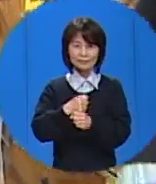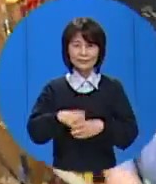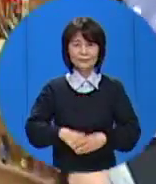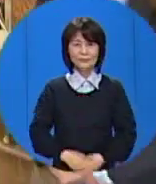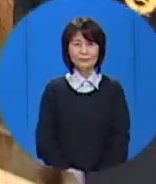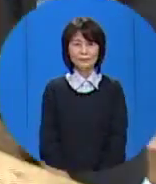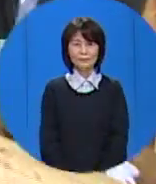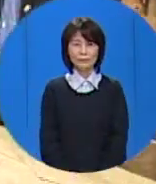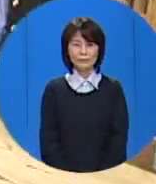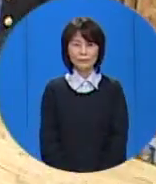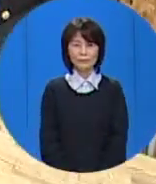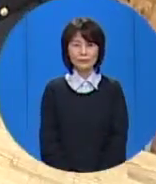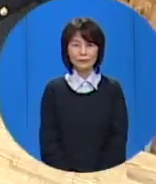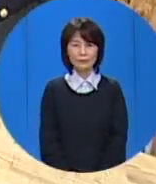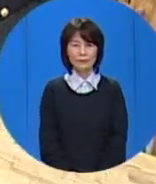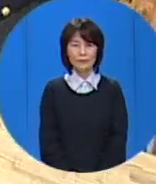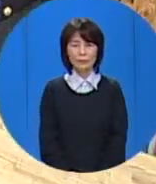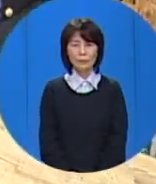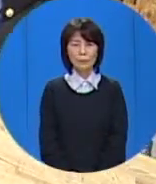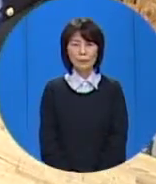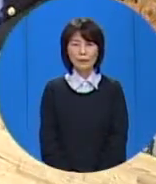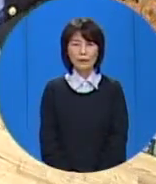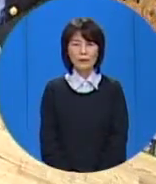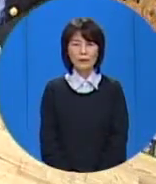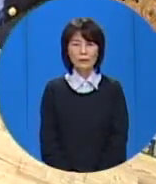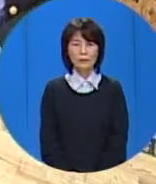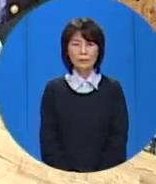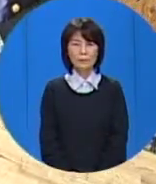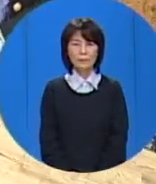成ということになりますね。